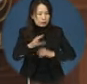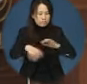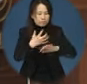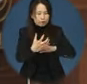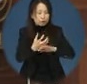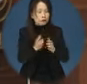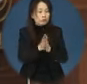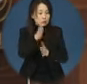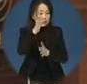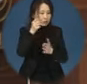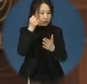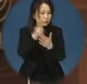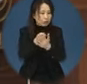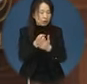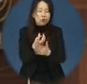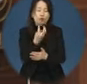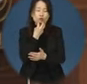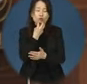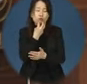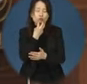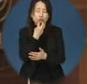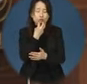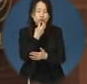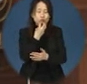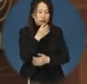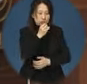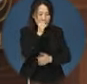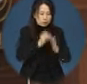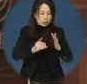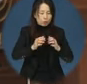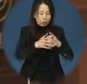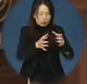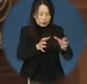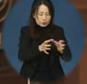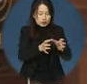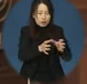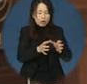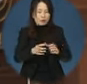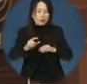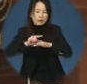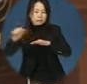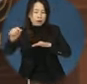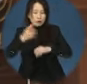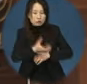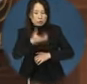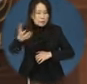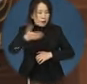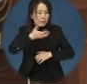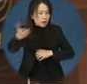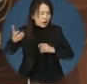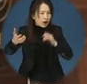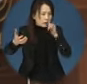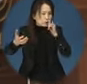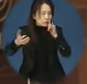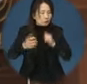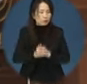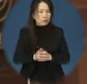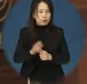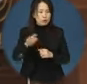가지고 서울 수도권의 있던 공부 기관들을 다 2주 시키고 만 이러지 않았습니까 무제 정부도 끝